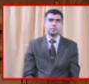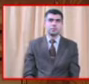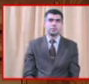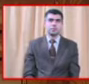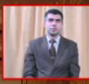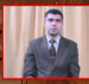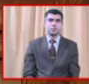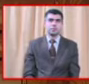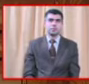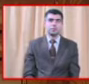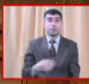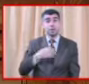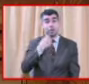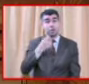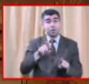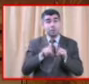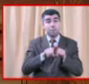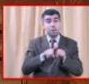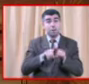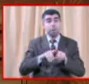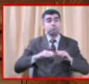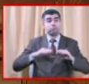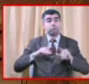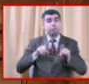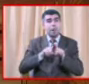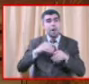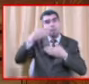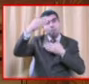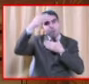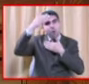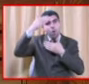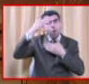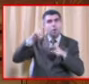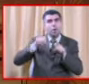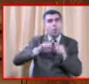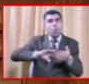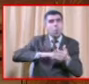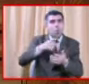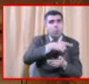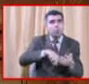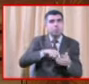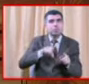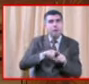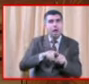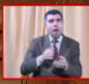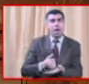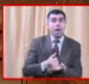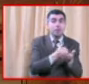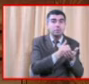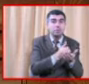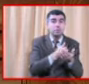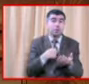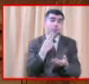احنا باقيين في المغرب النافع والمغرب الغير نافع. تنشوفوا ان هذه